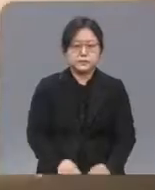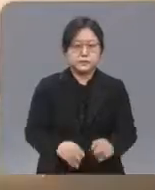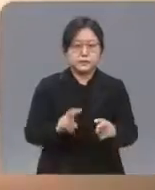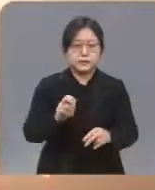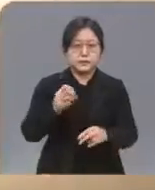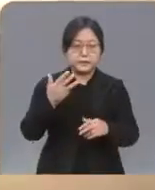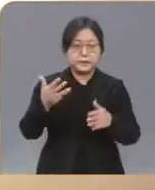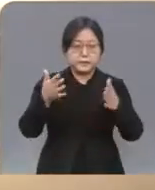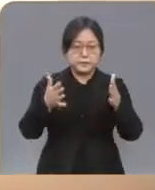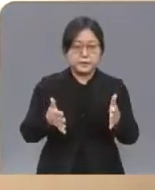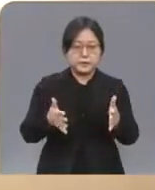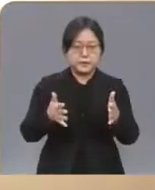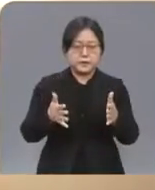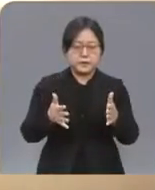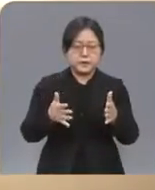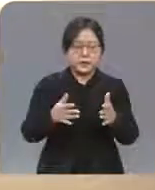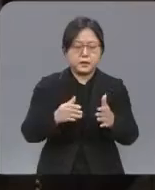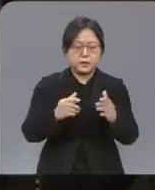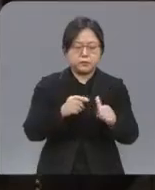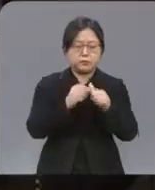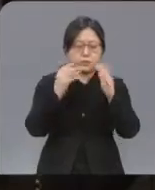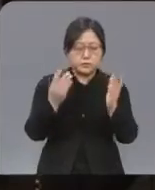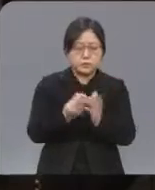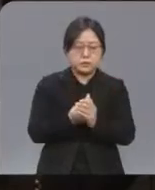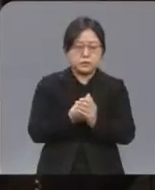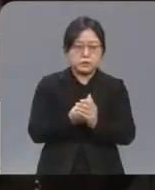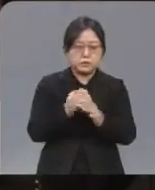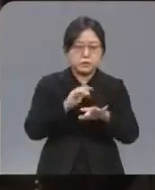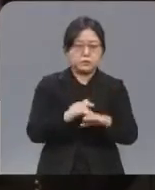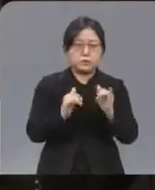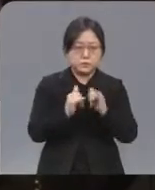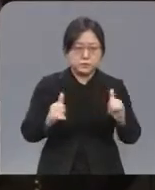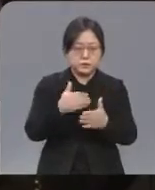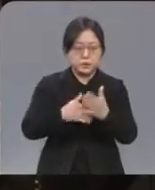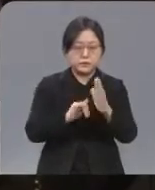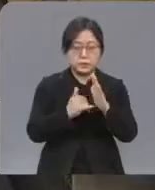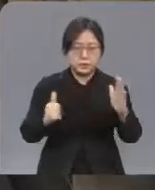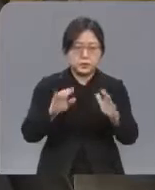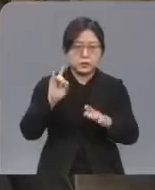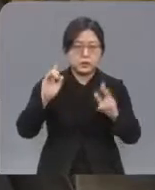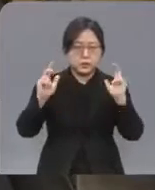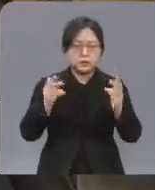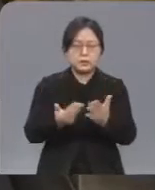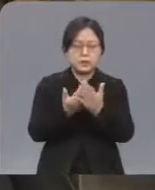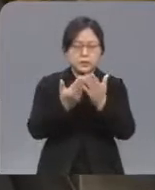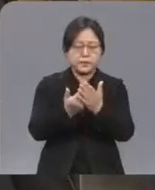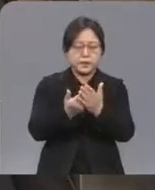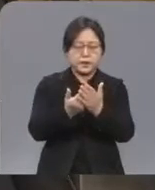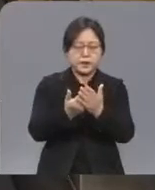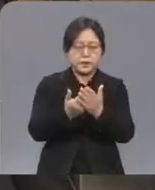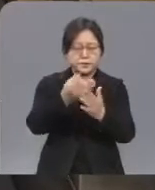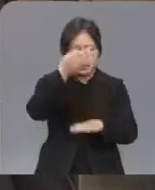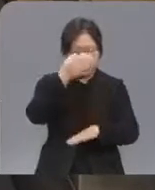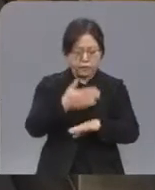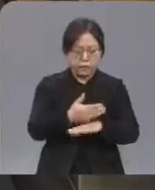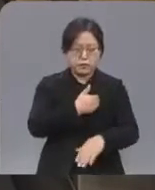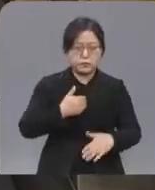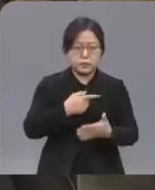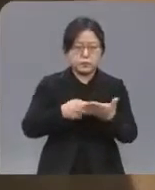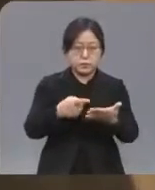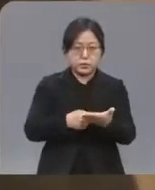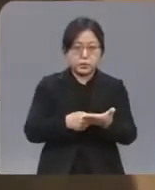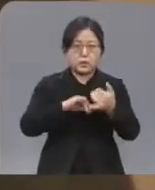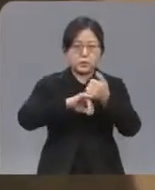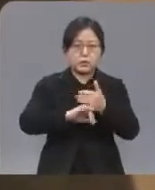28일 만에 가족 품으로 돌아간 실종자들. 하지만 유족들은 현대산업개발이 진정한 사과와 충분한 보상을 약속할